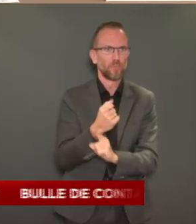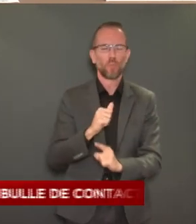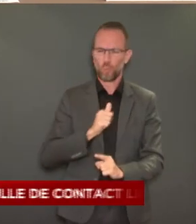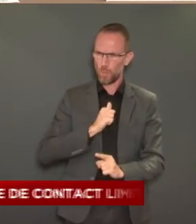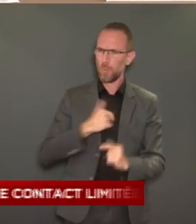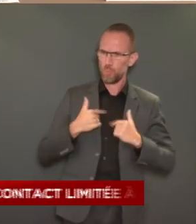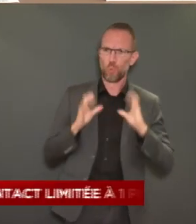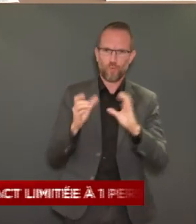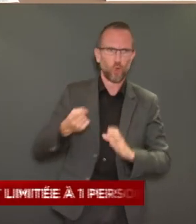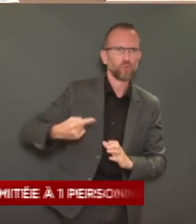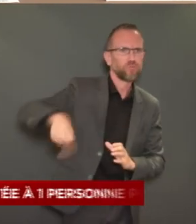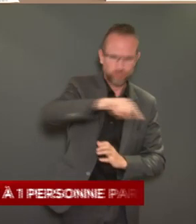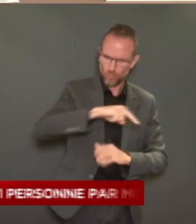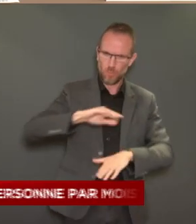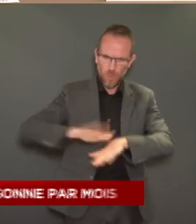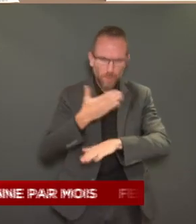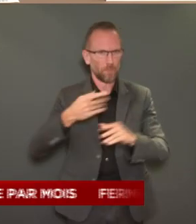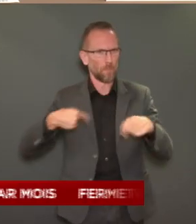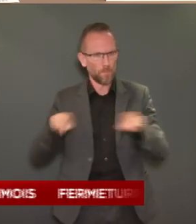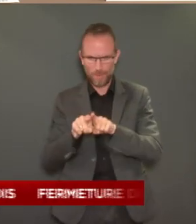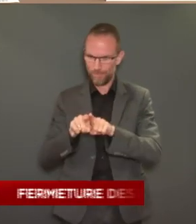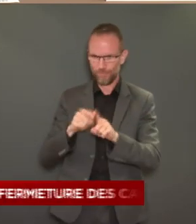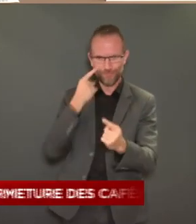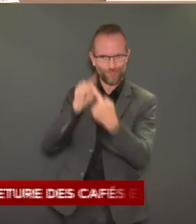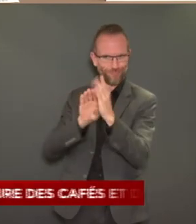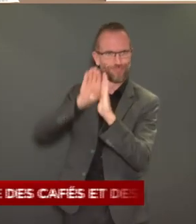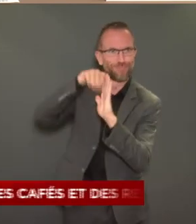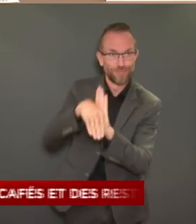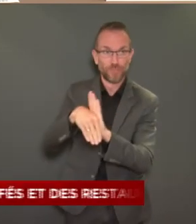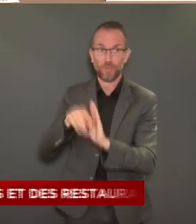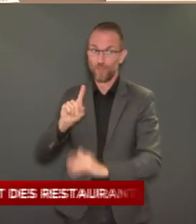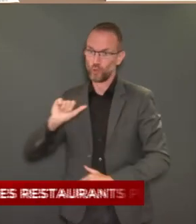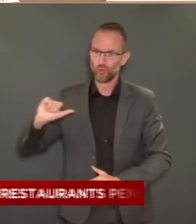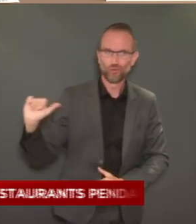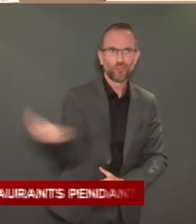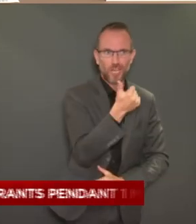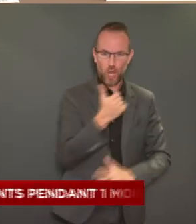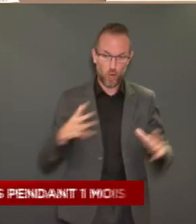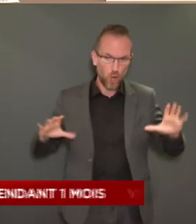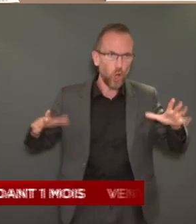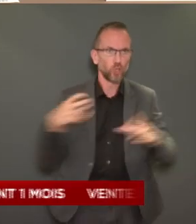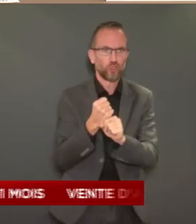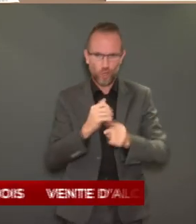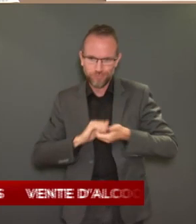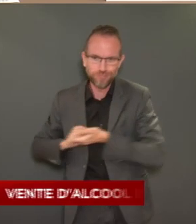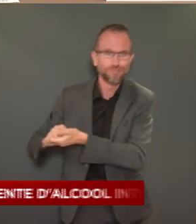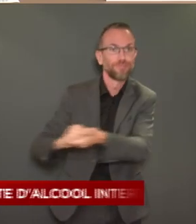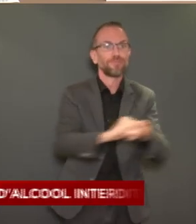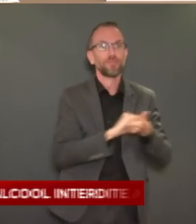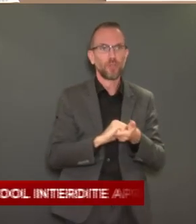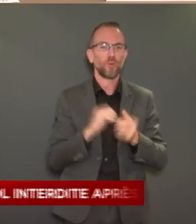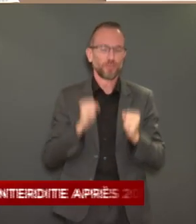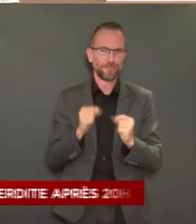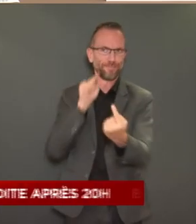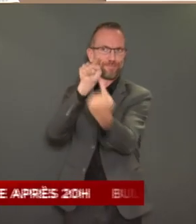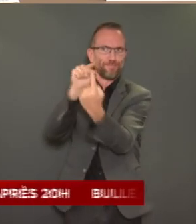fois. Que tous ensemble, si on montre notre solidarité, on peut le faire. Et on peut le faire pour nous